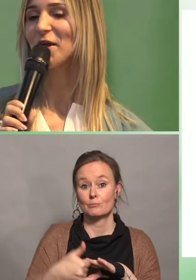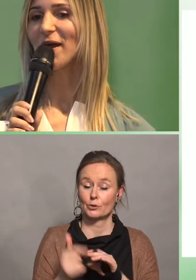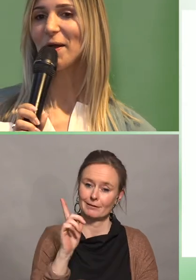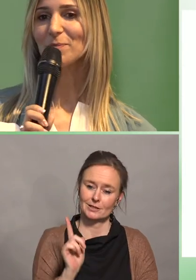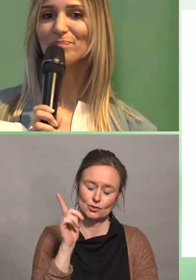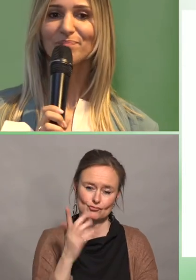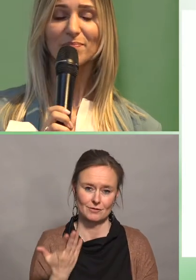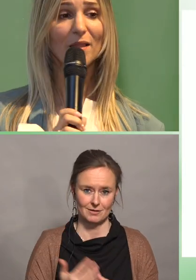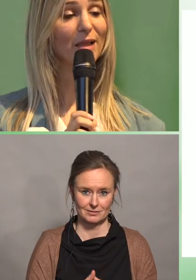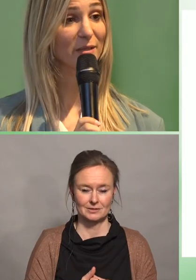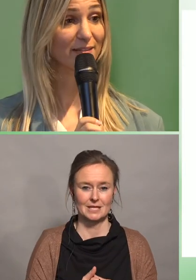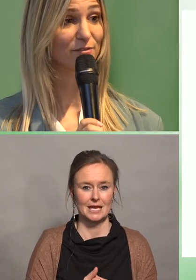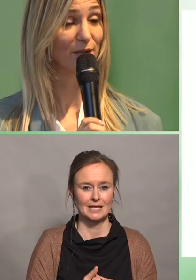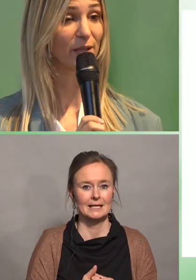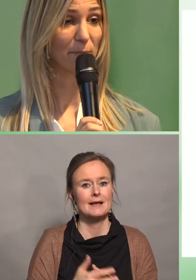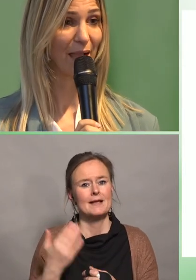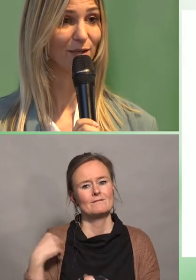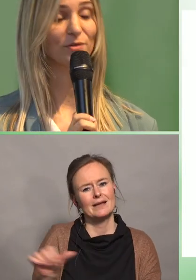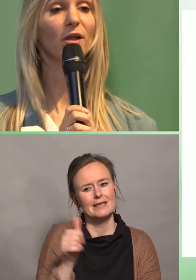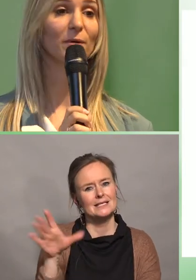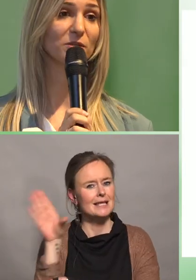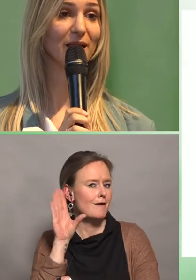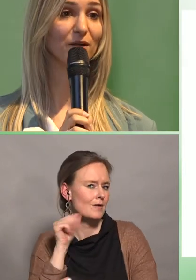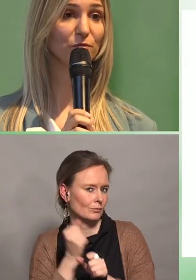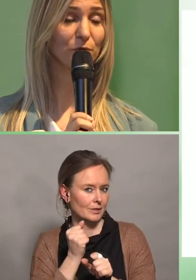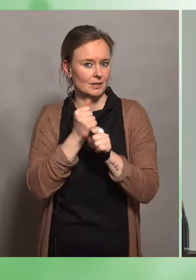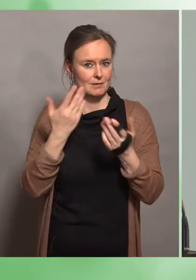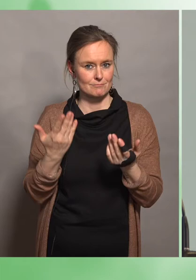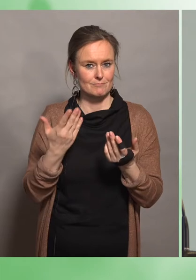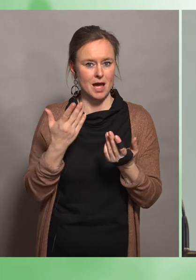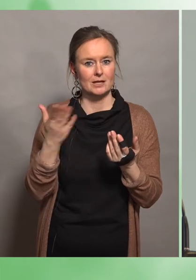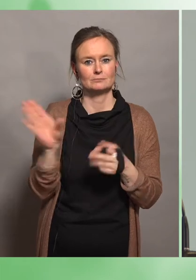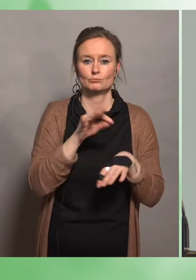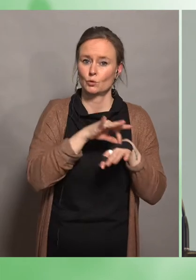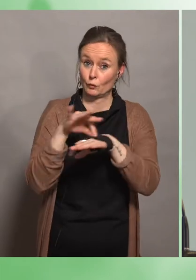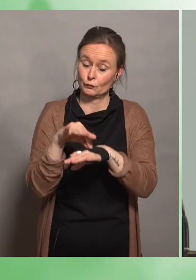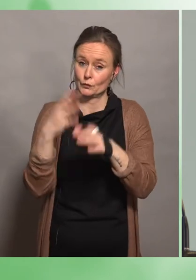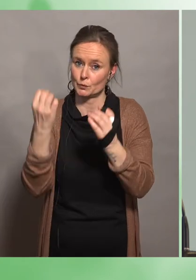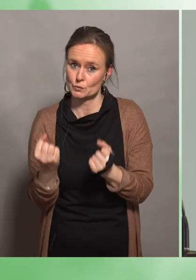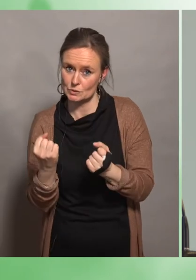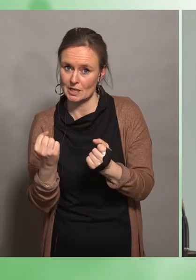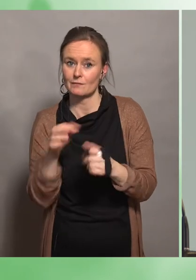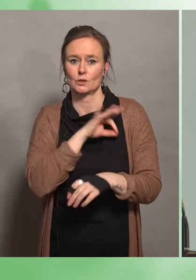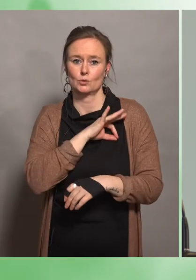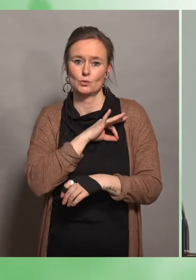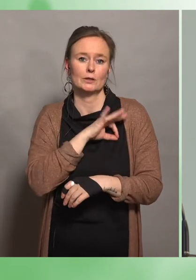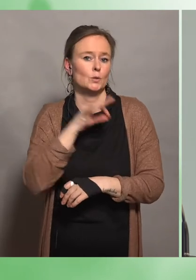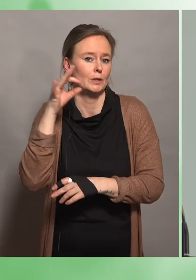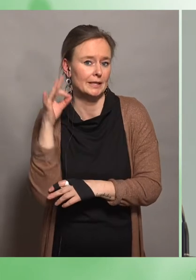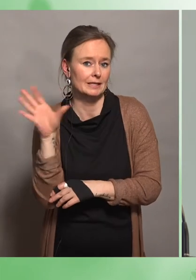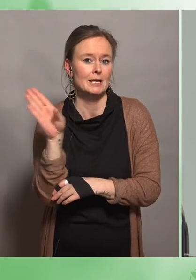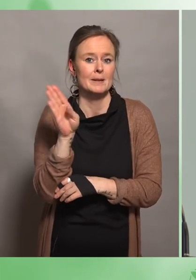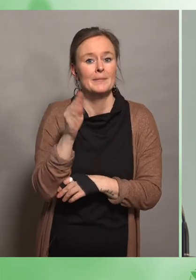gestartet, wir haben erste Erfahrungen gemacht, und dann haben wir uns mit allen Führungskräften, die Kollegen und Kolleginnen mit